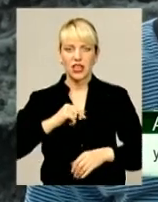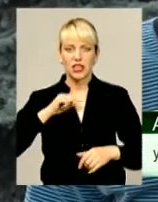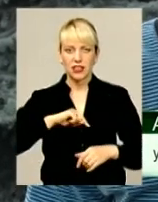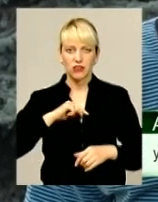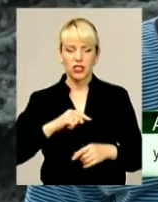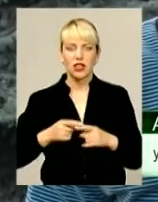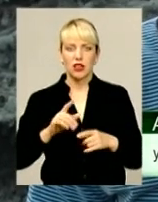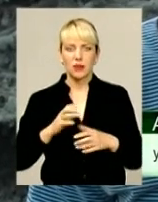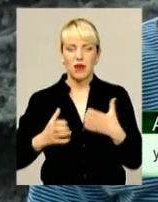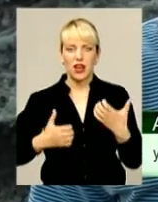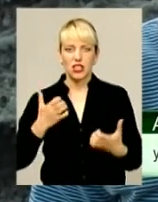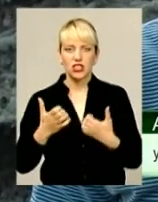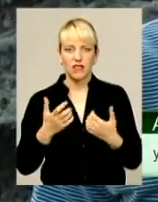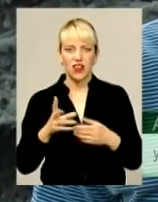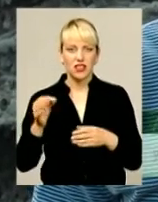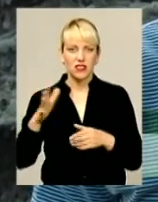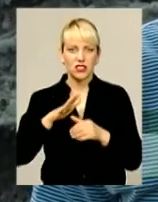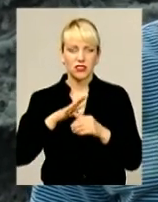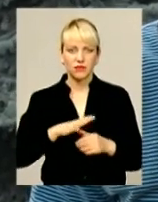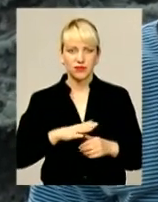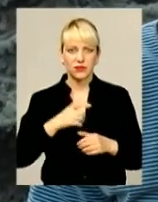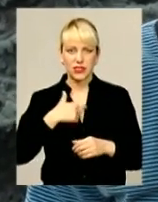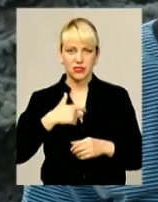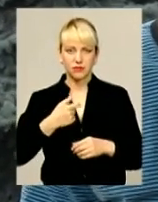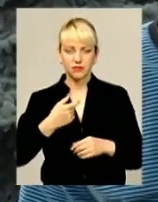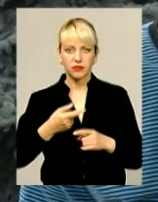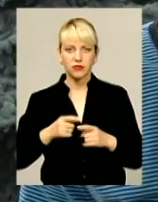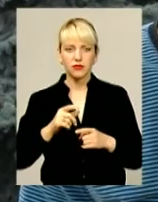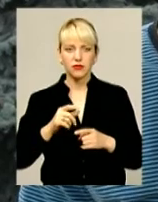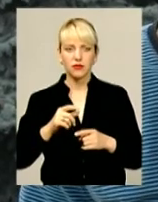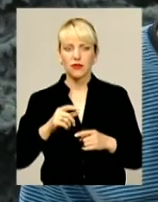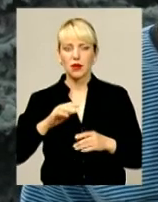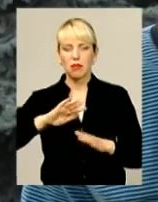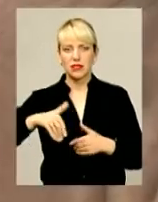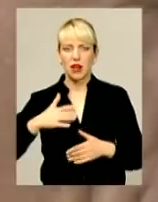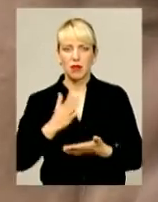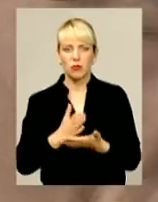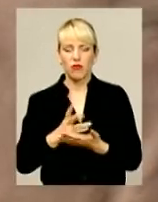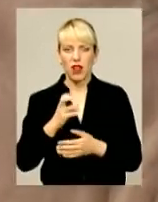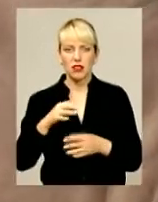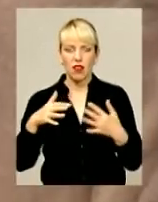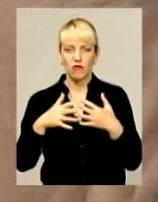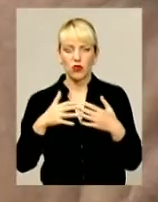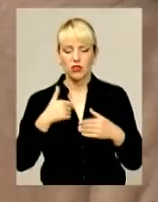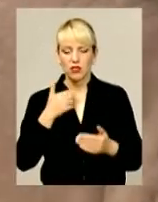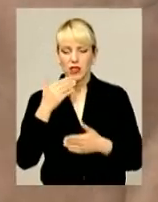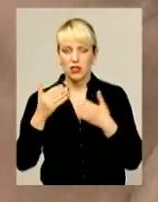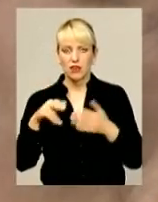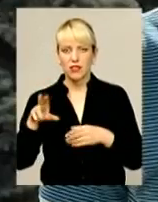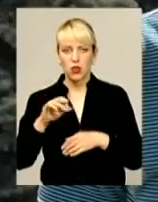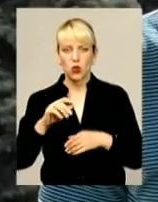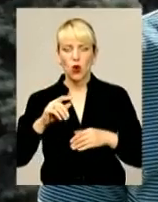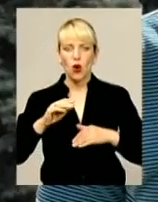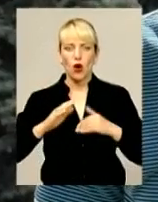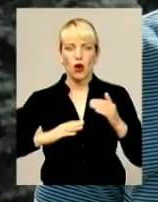дуже гнітучі діють на людину після перебування на фронті. Я звертався до психологів, працював